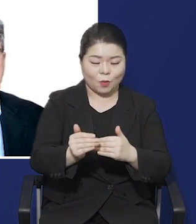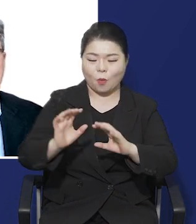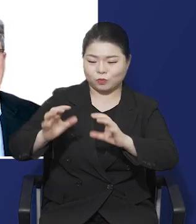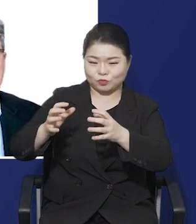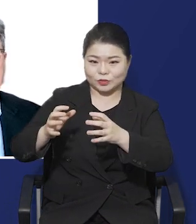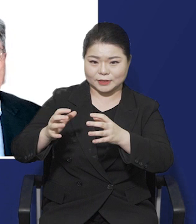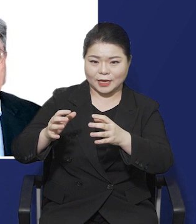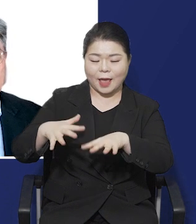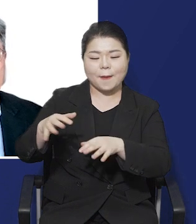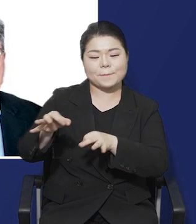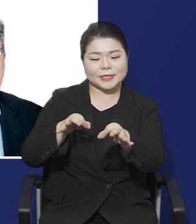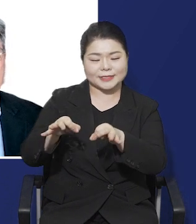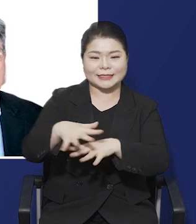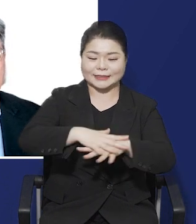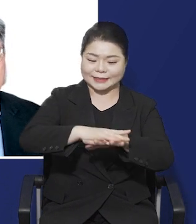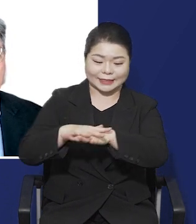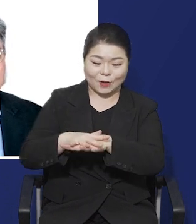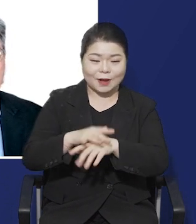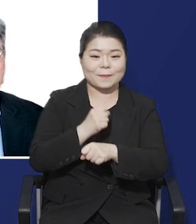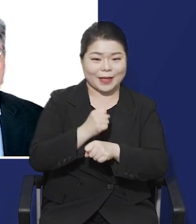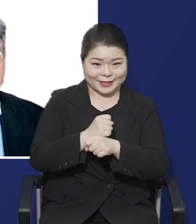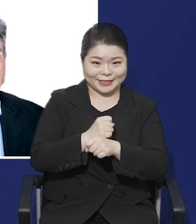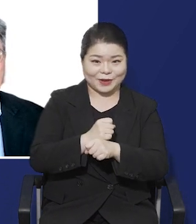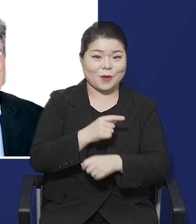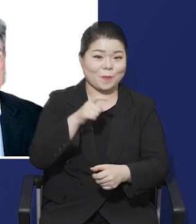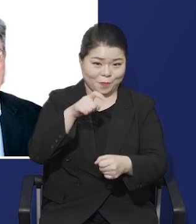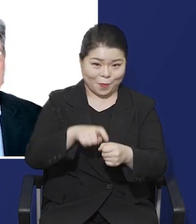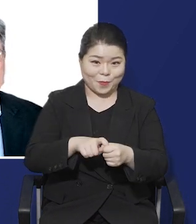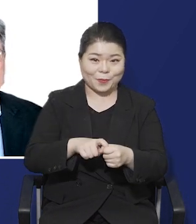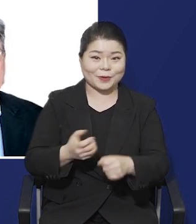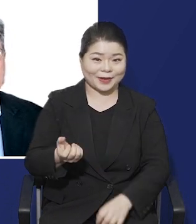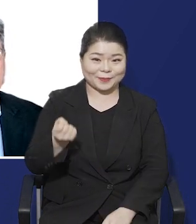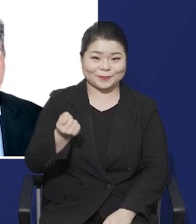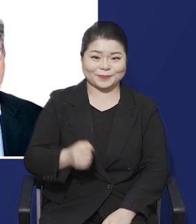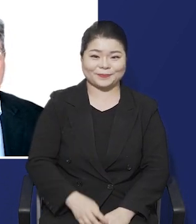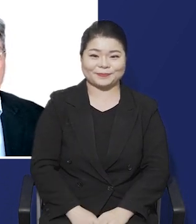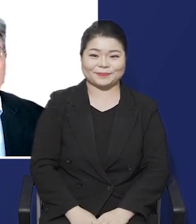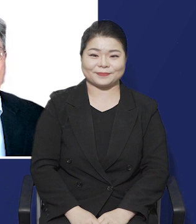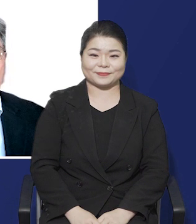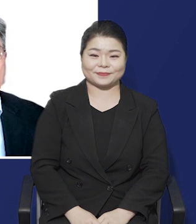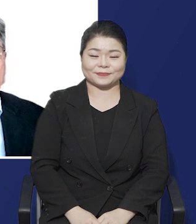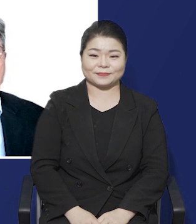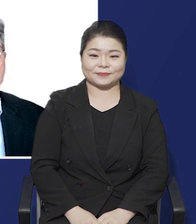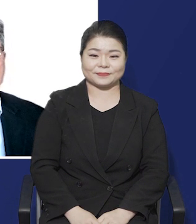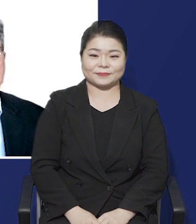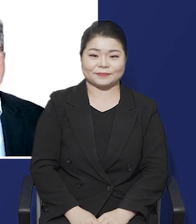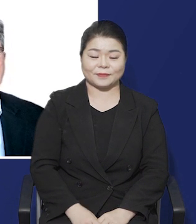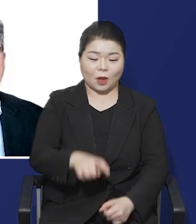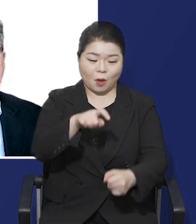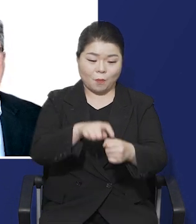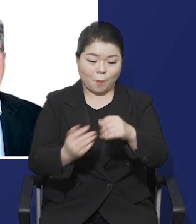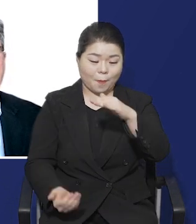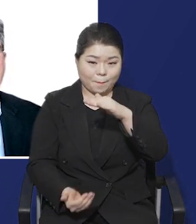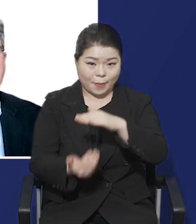비즈니스 네트워크를 확장시키는 것을 그 목적으로 하고 있습니다. 이와 같은 목표 달성을